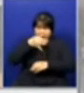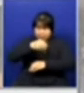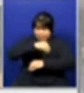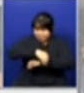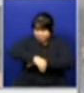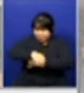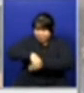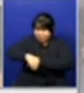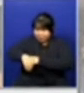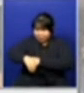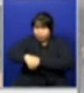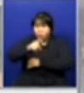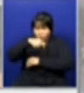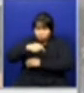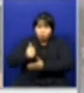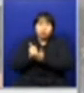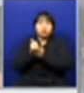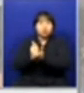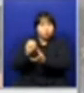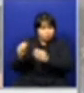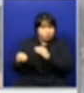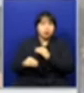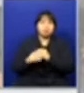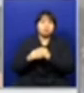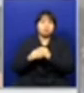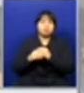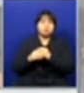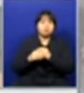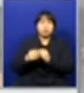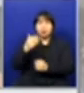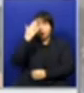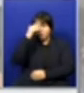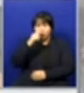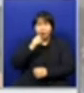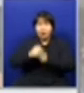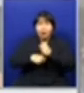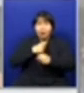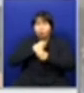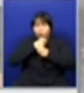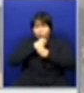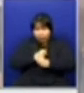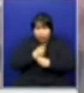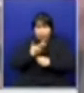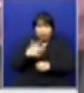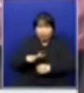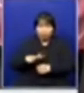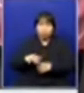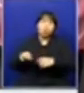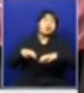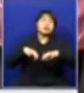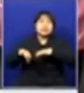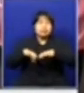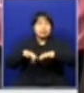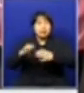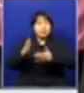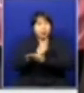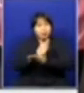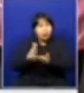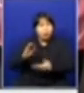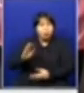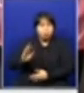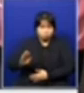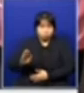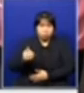ได้สิ่งเหล่านั้นเป็นเพิ่มเติมในสิ่งที่ด้วยวัยและสังขารสามารถบริหารสามารถจัดการ